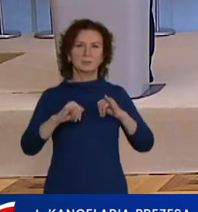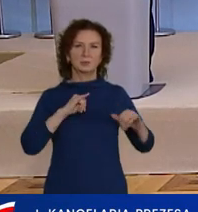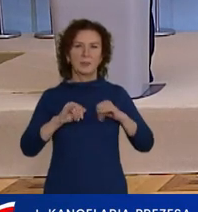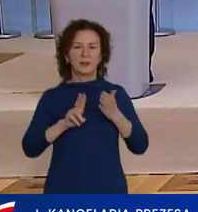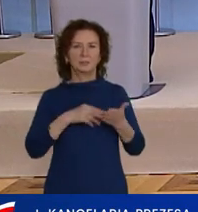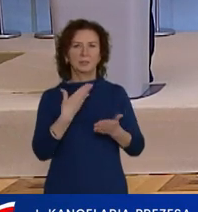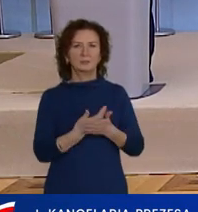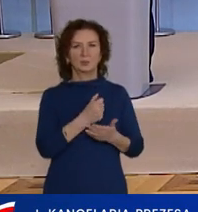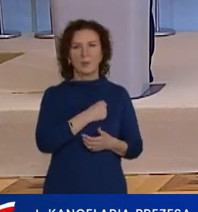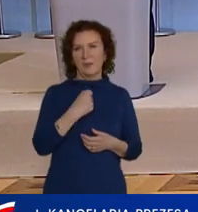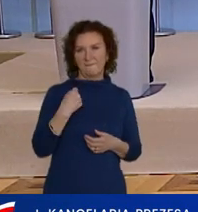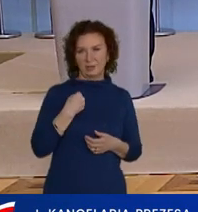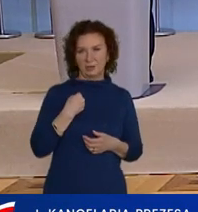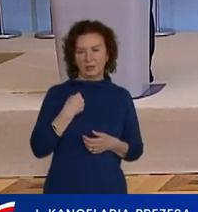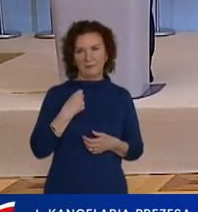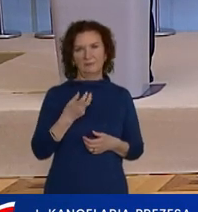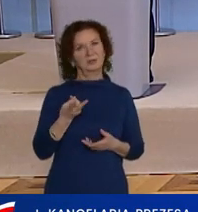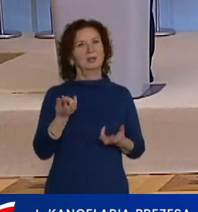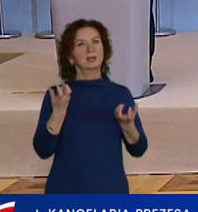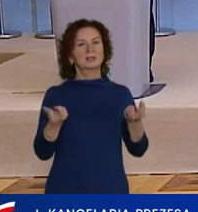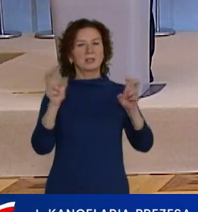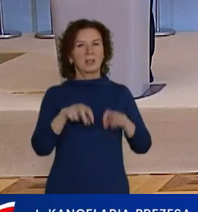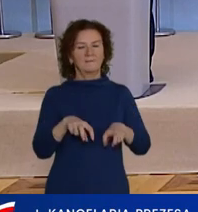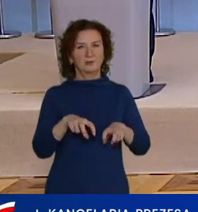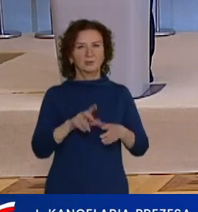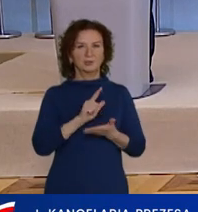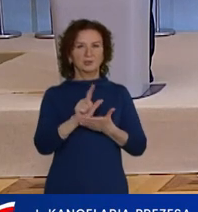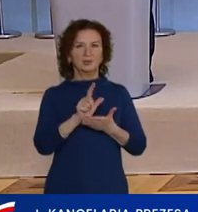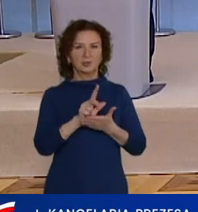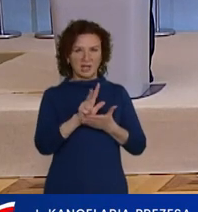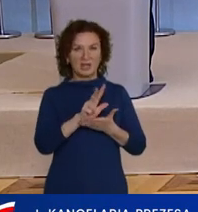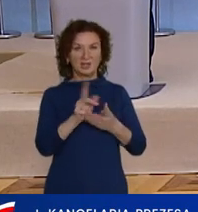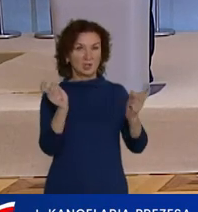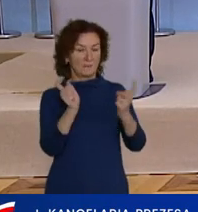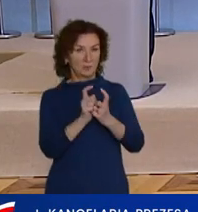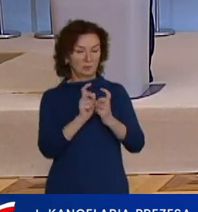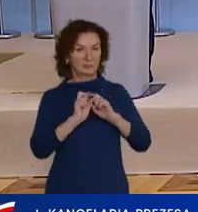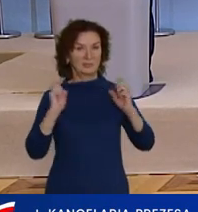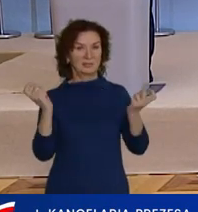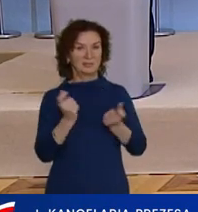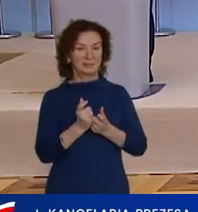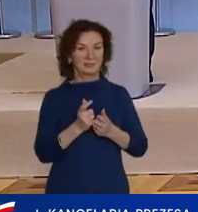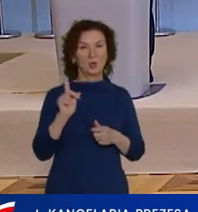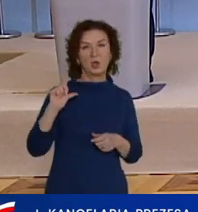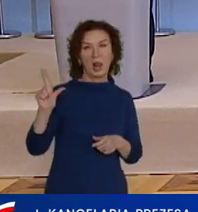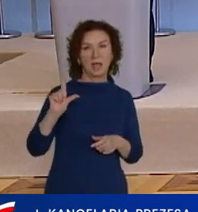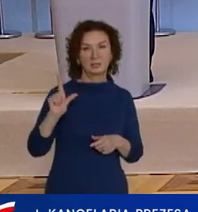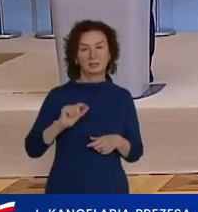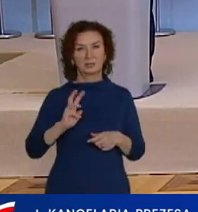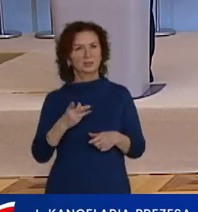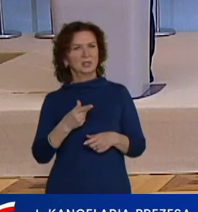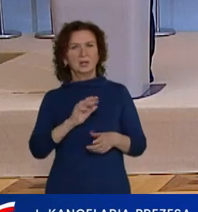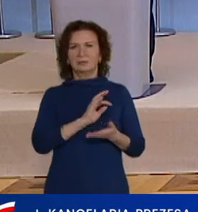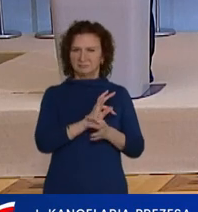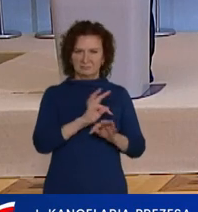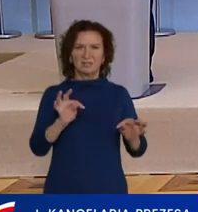choćby, która chce tworzyć 13 punktów, w tym na stadionie Legii, co jest pewnie dużym przedsięwzięciem. Czy państwo na bieżąco konsultujecie to z samorządami,